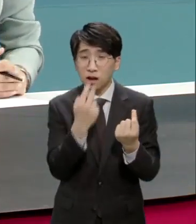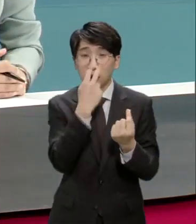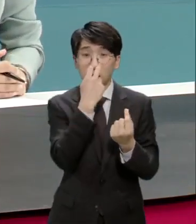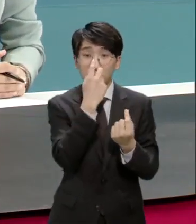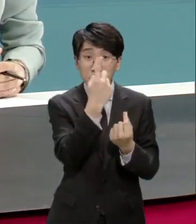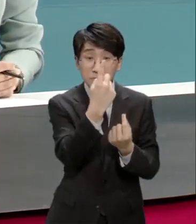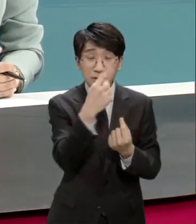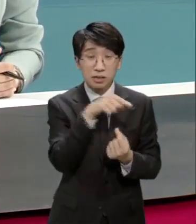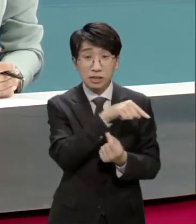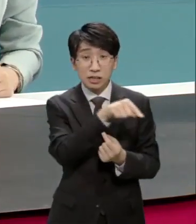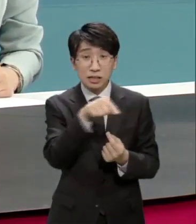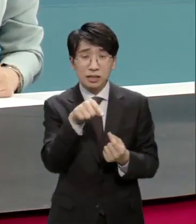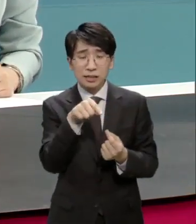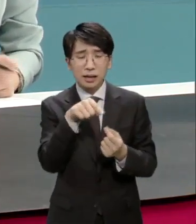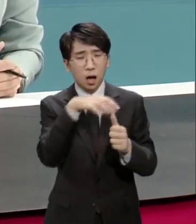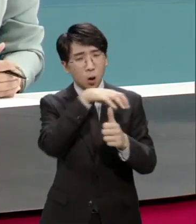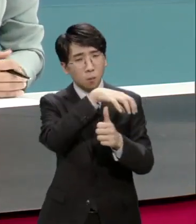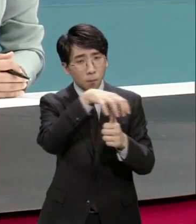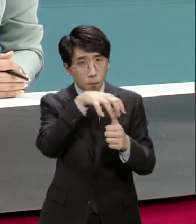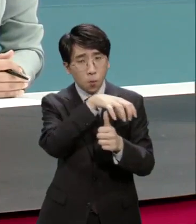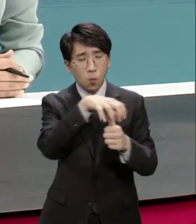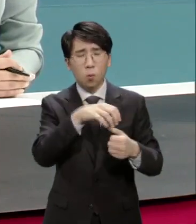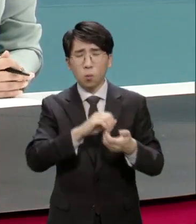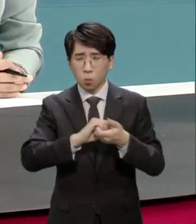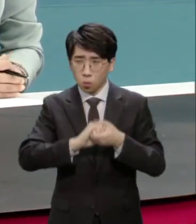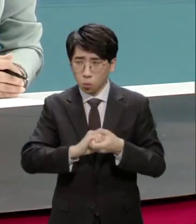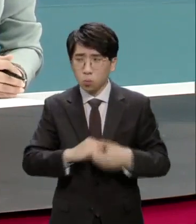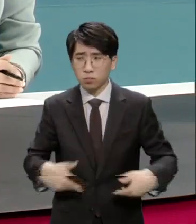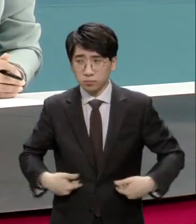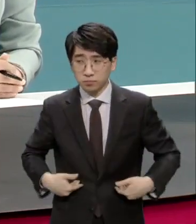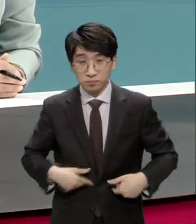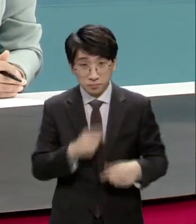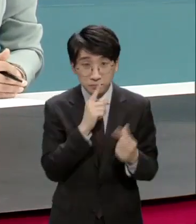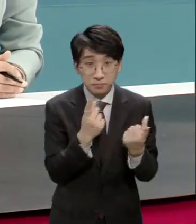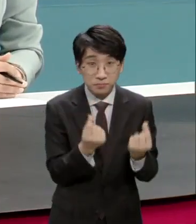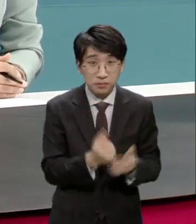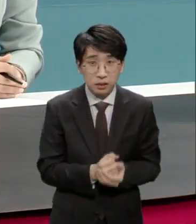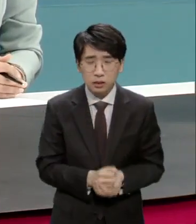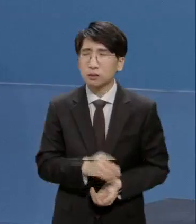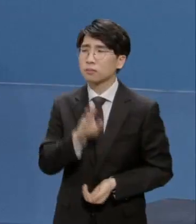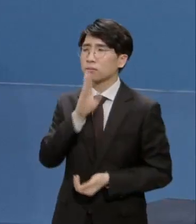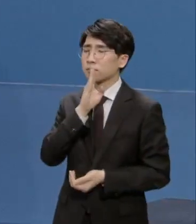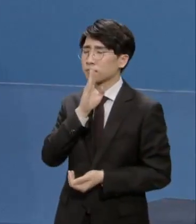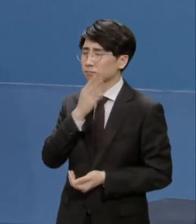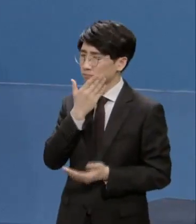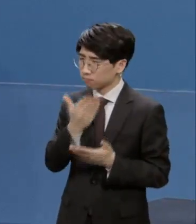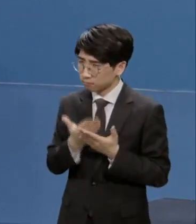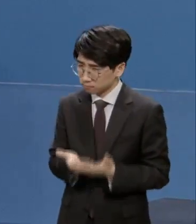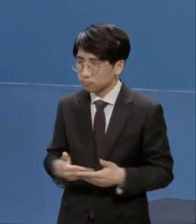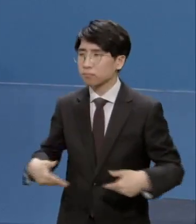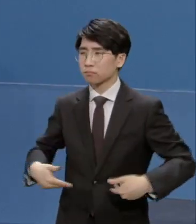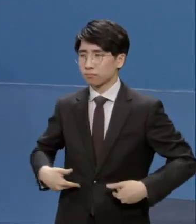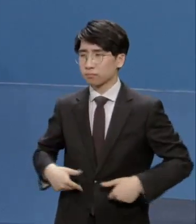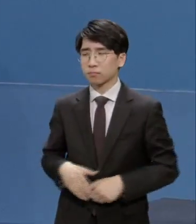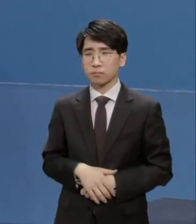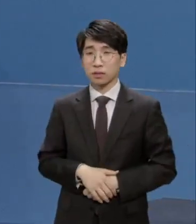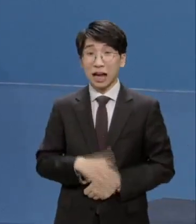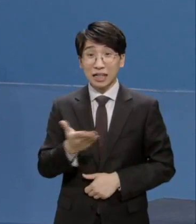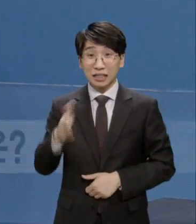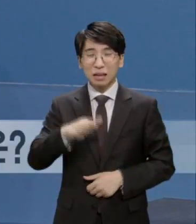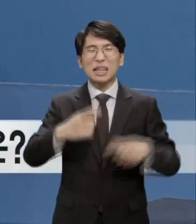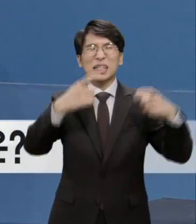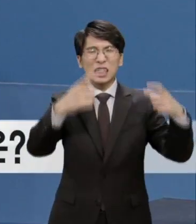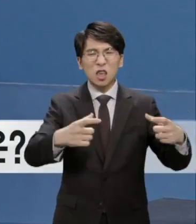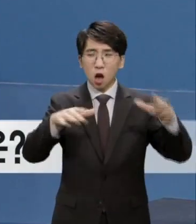뽑을 수 있는 제도적 장치 마련 좀 필요하다고 볼 것 같은데 어떠신가요? 네. 필요하죠. 일단은 지역별로 좀 차이는 있어요.